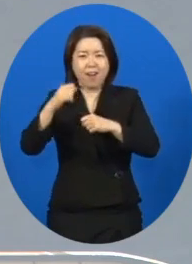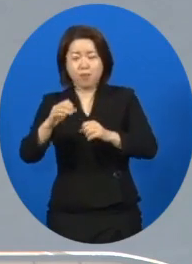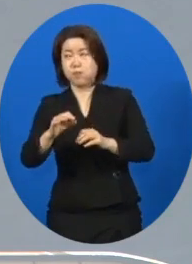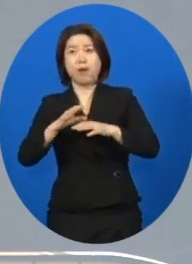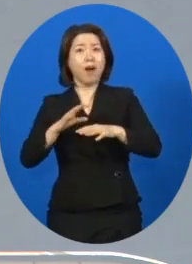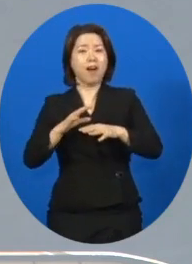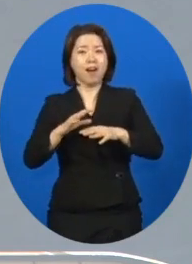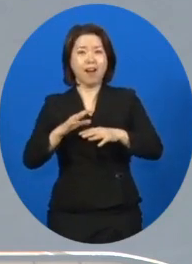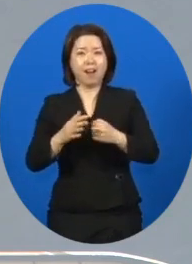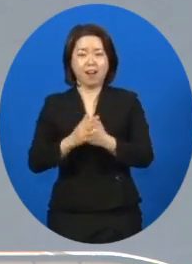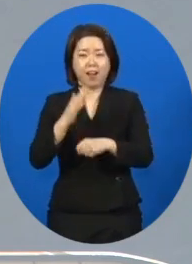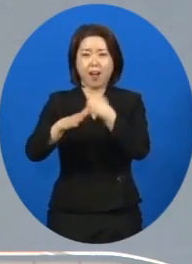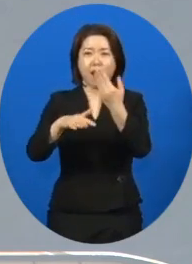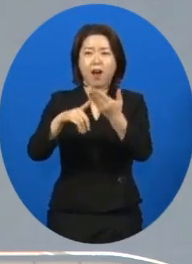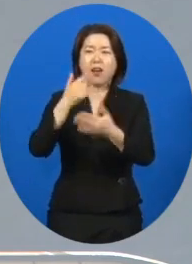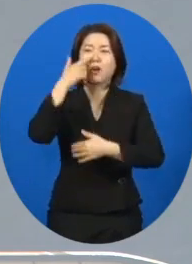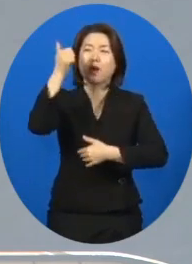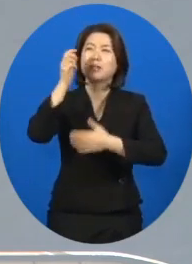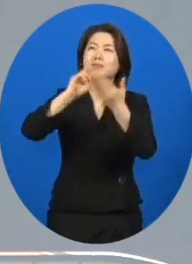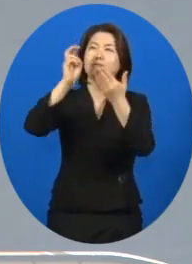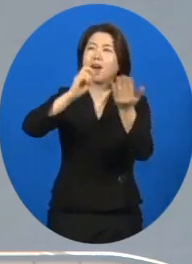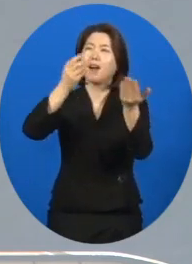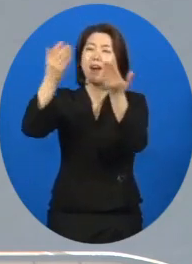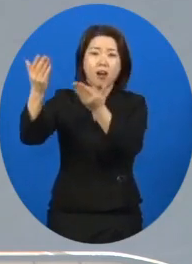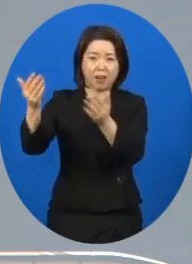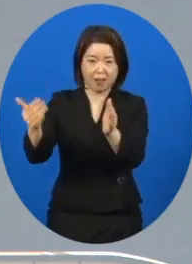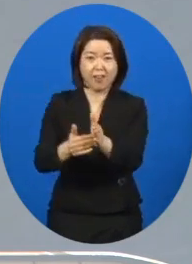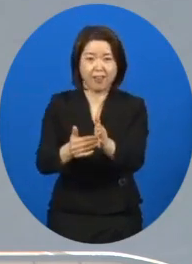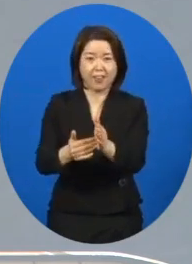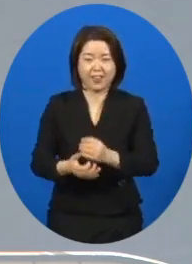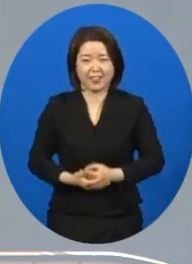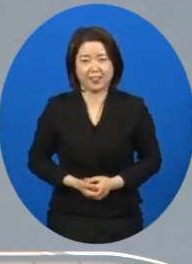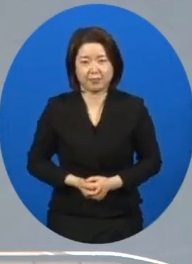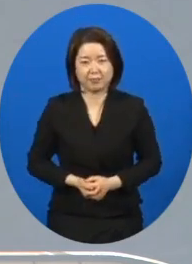놀래며 하나님 아버지를 찬양했다는 거예요.